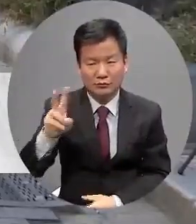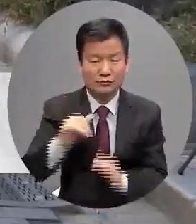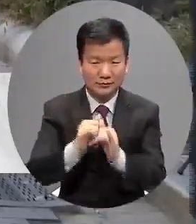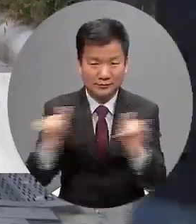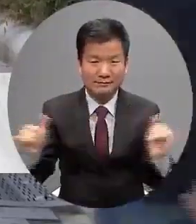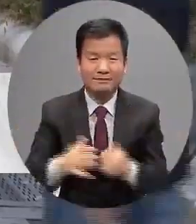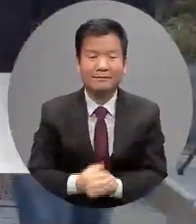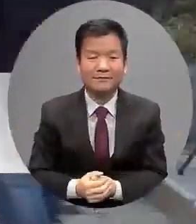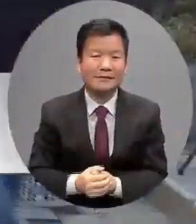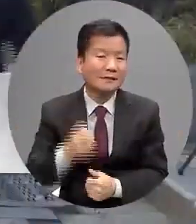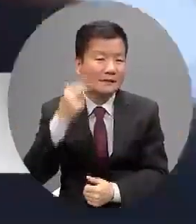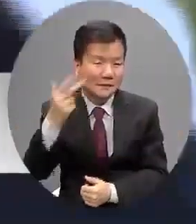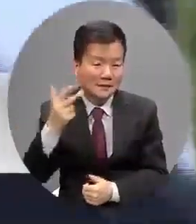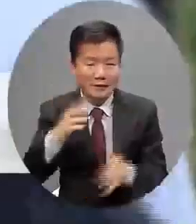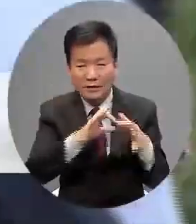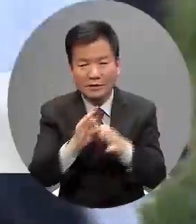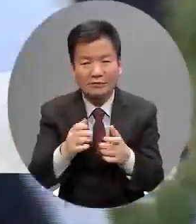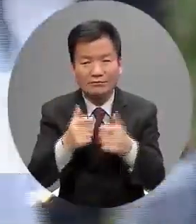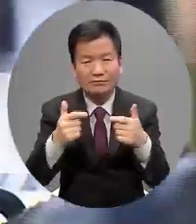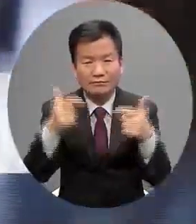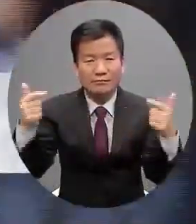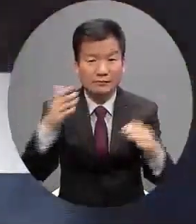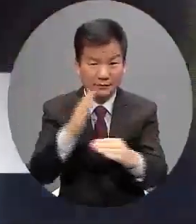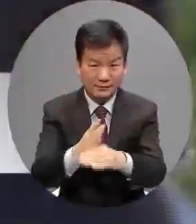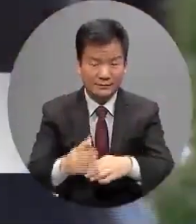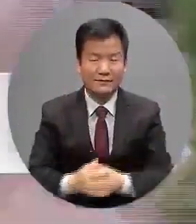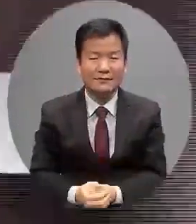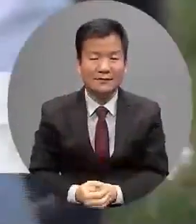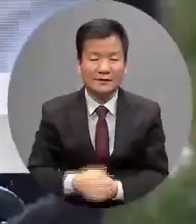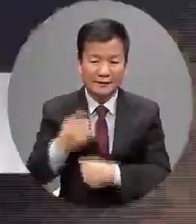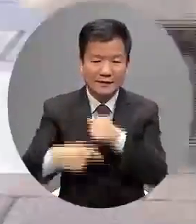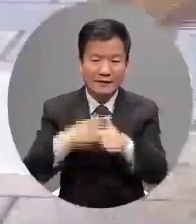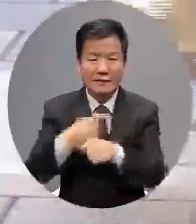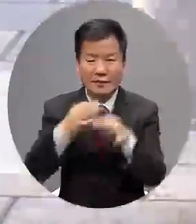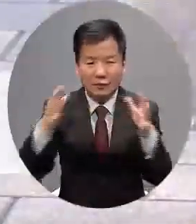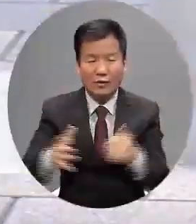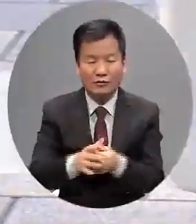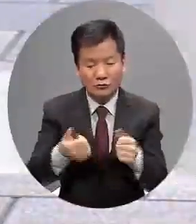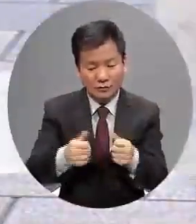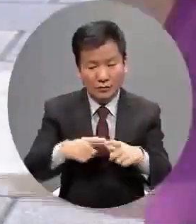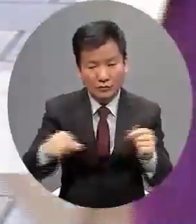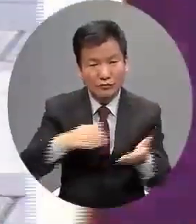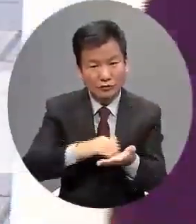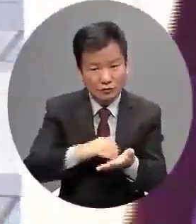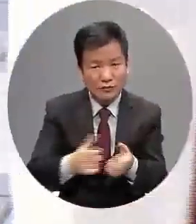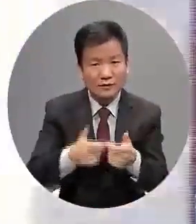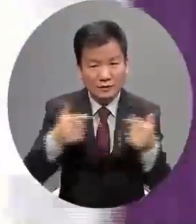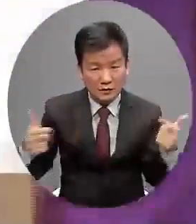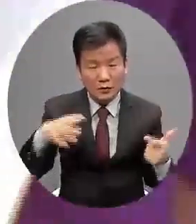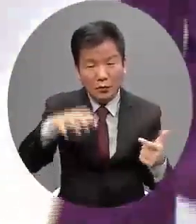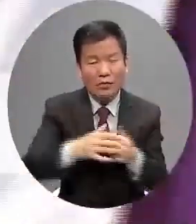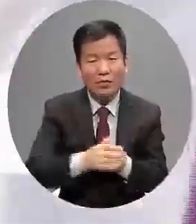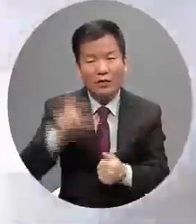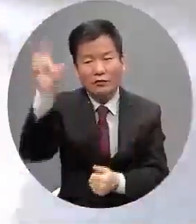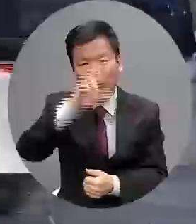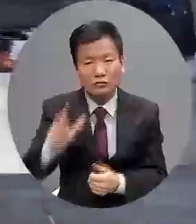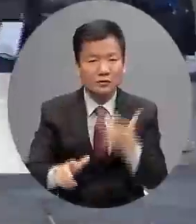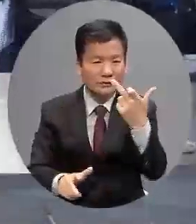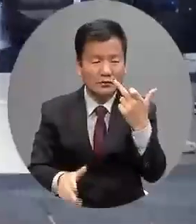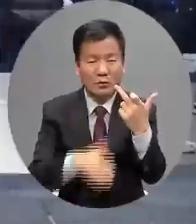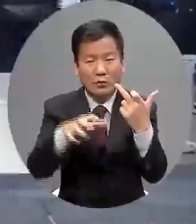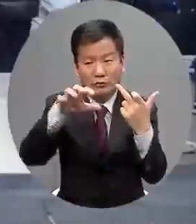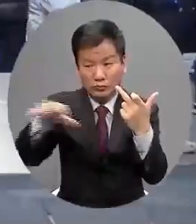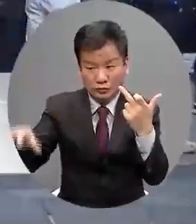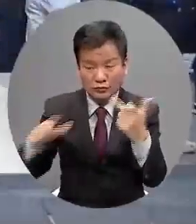82명으로 7개월 연속 늘었습니다 지난 1년간 주민 등록 인구가 증가한 시구는 전국 17